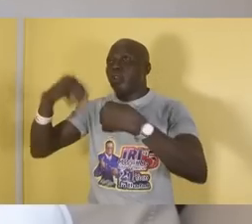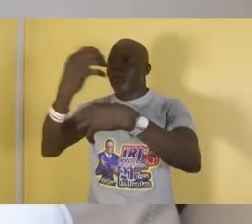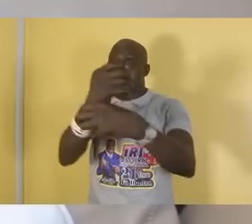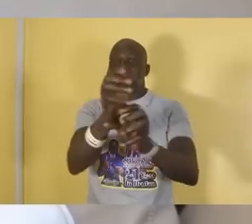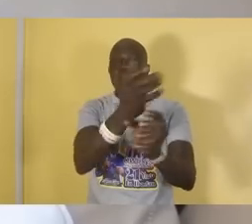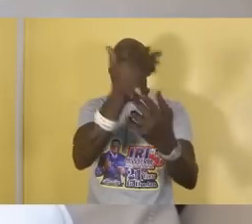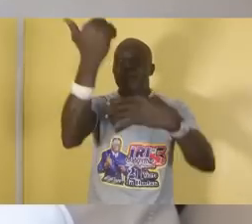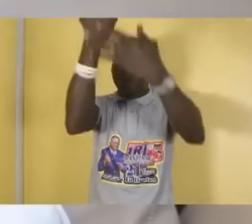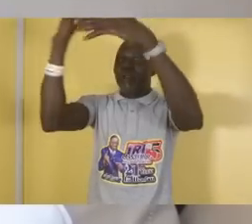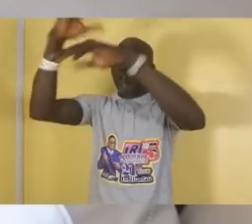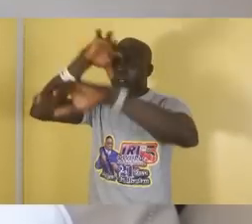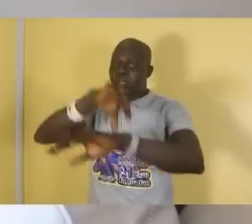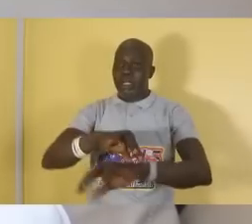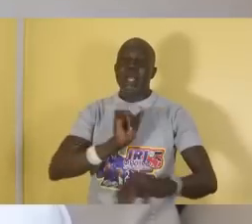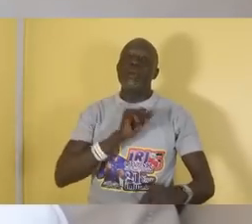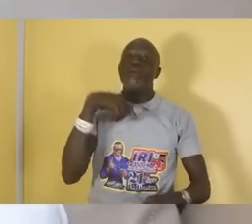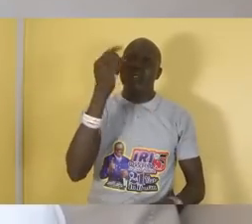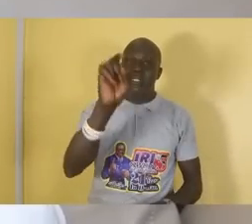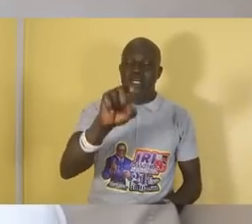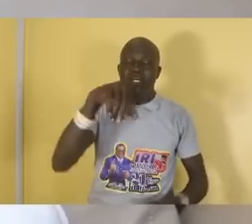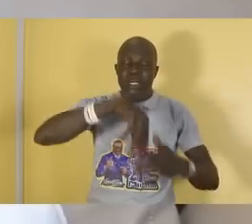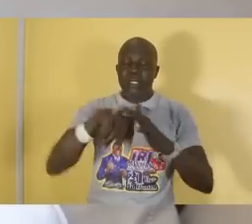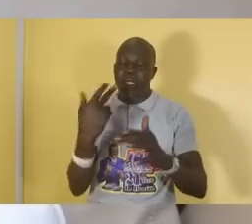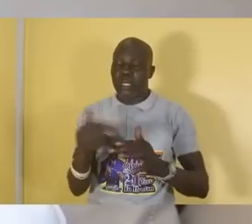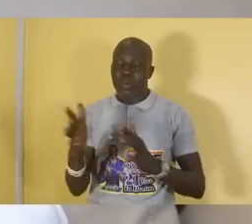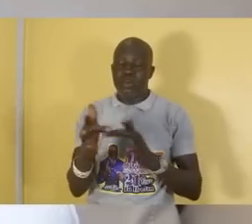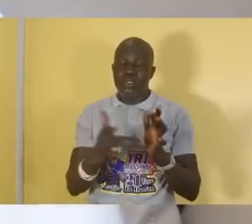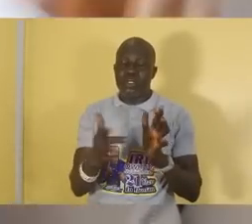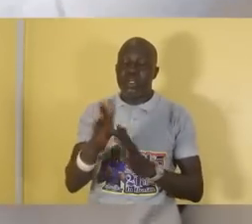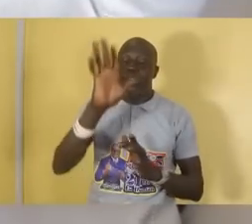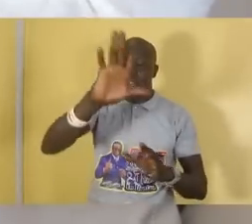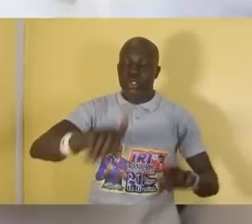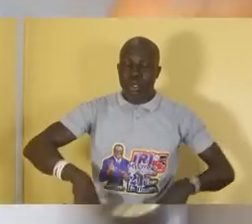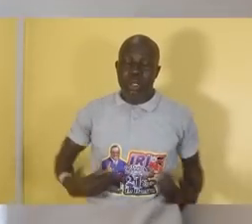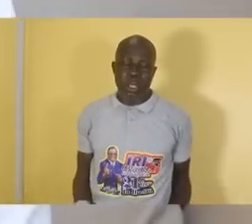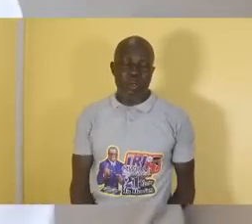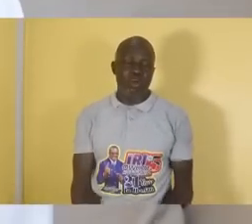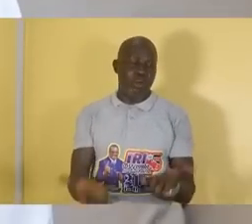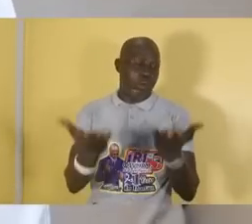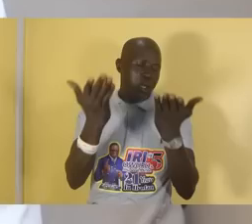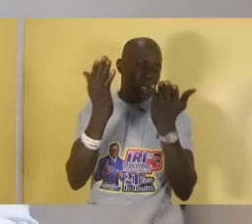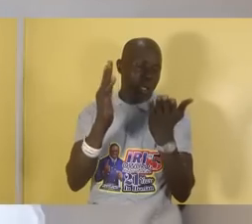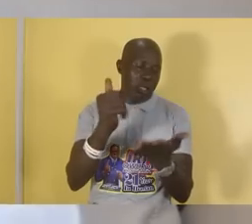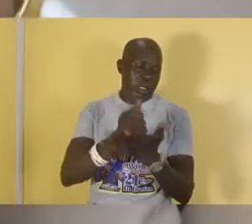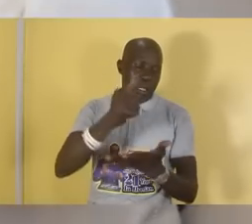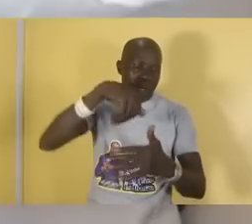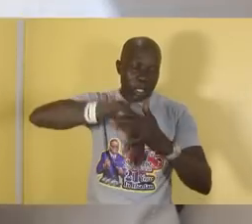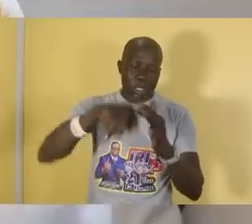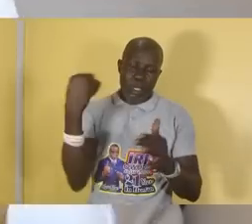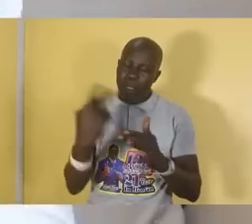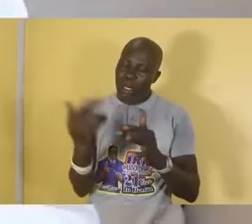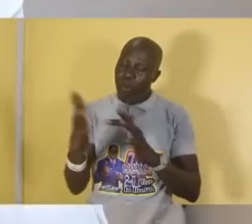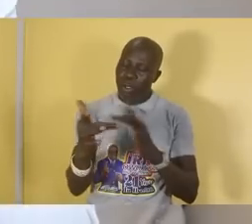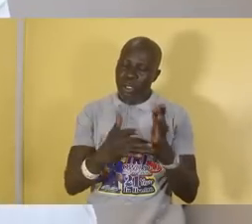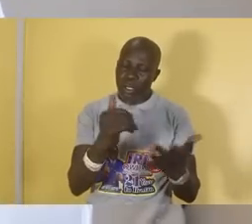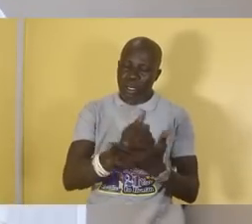àti ọ. Lápẹ́dé ẹ̀rù náà dé. Mo sọ àsọtẹ́lẹ̀. Hi professor. Ní orúkọ Jésù. In the name of Jesus. Ayé máa dìde. Amen. In the name of